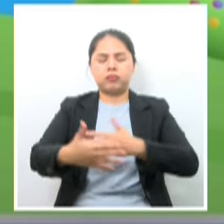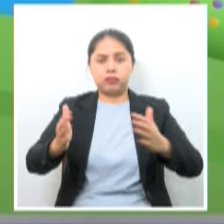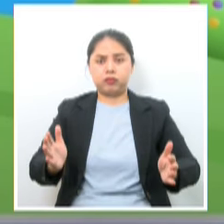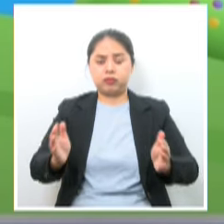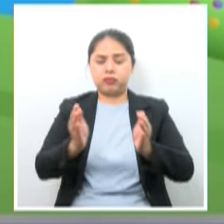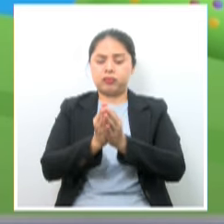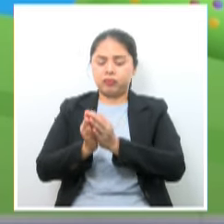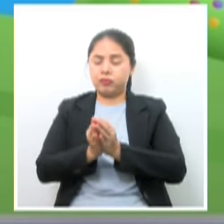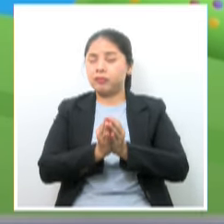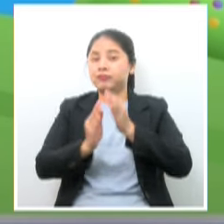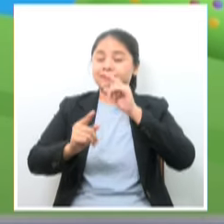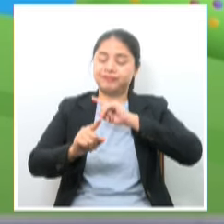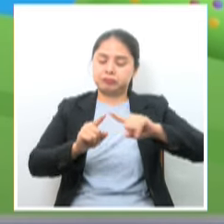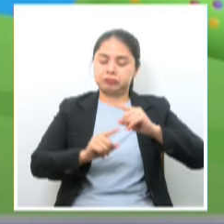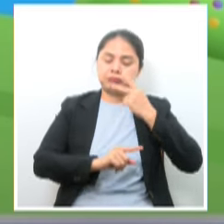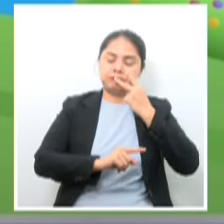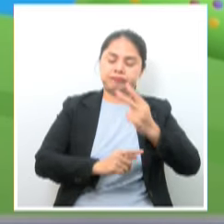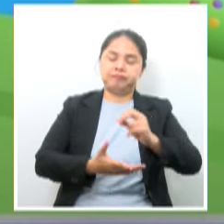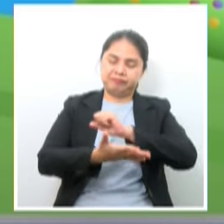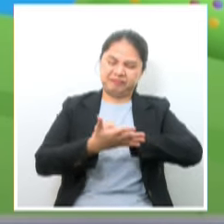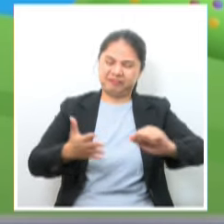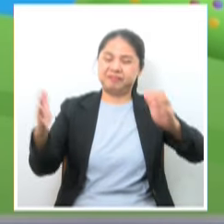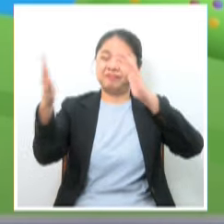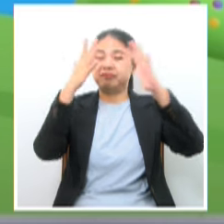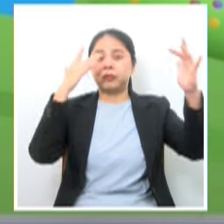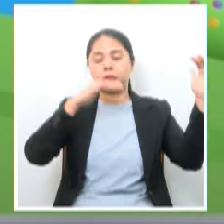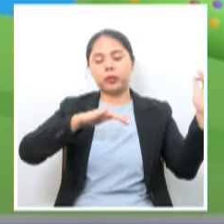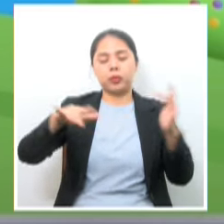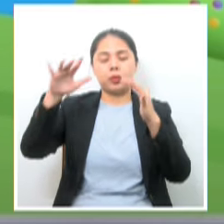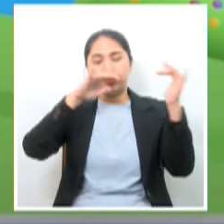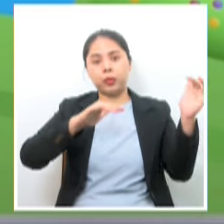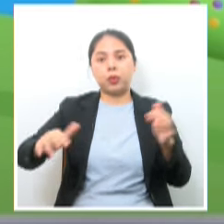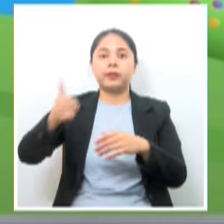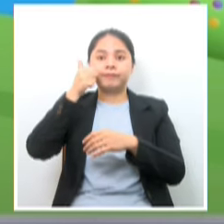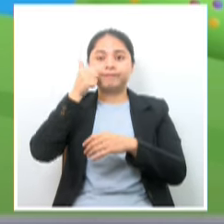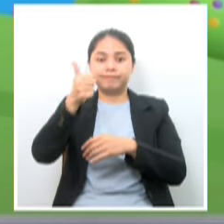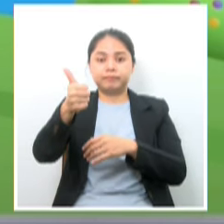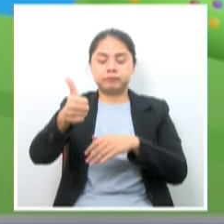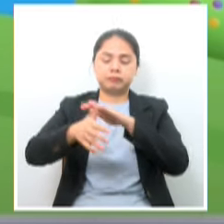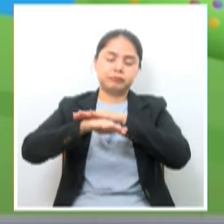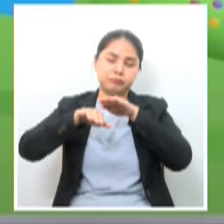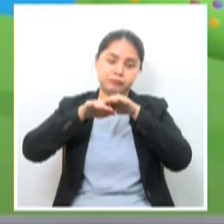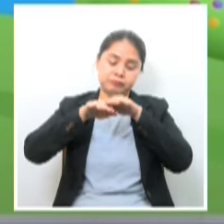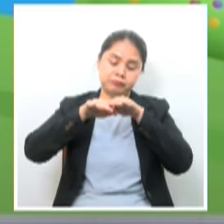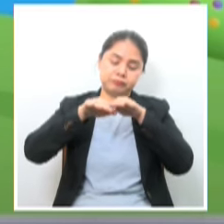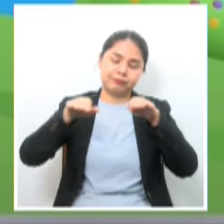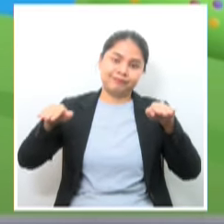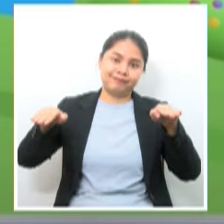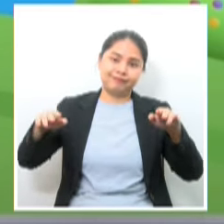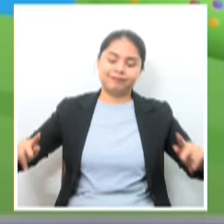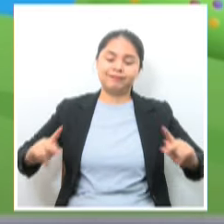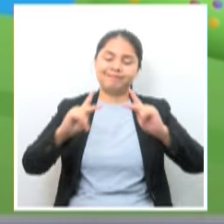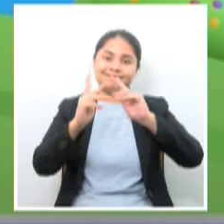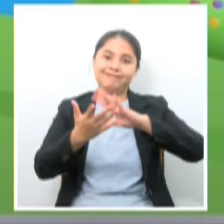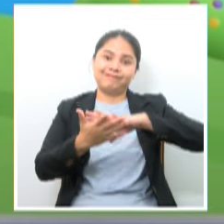งเรียนก็จะต้องมีความสะอาดมีการระบายอากาศที่ดีนะครับเป็นไปตามเกณฑ์ของกระทรวงสาธารณสุขหรือดูแลนักเรียน